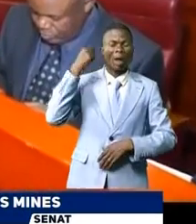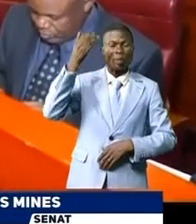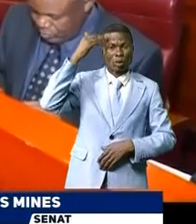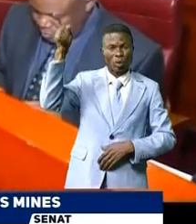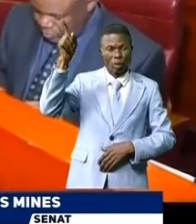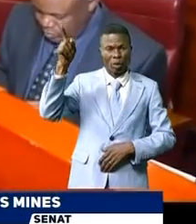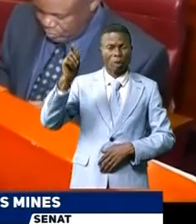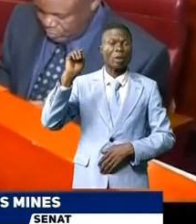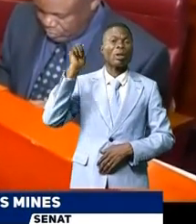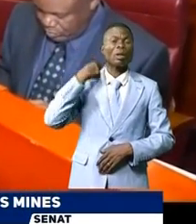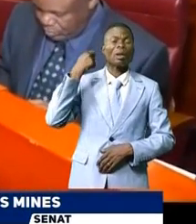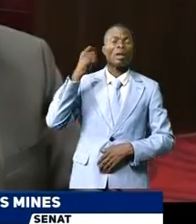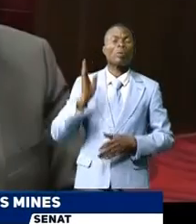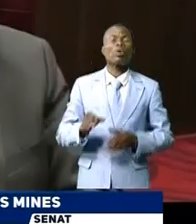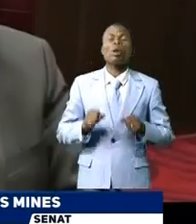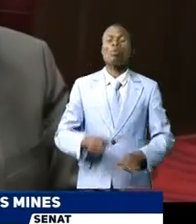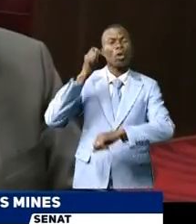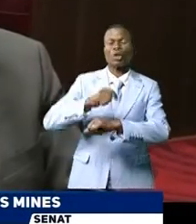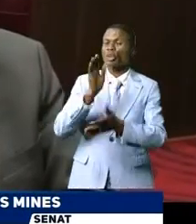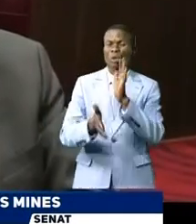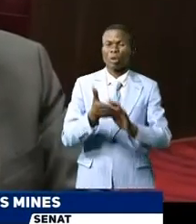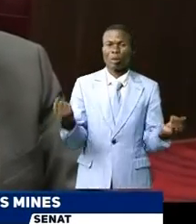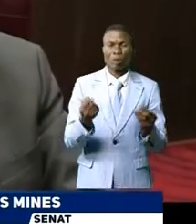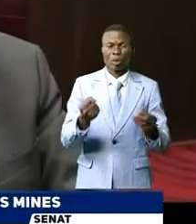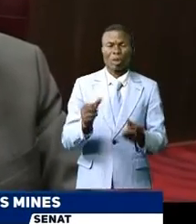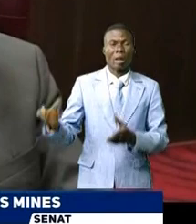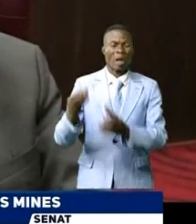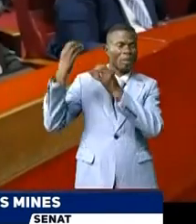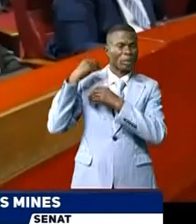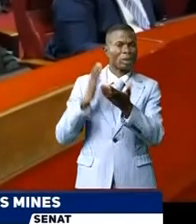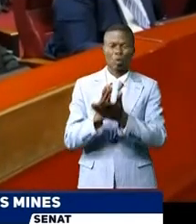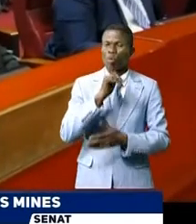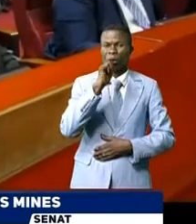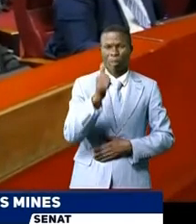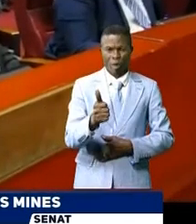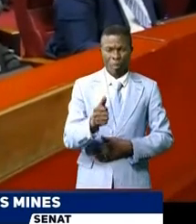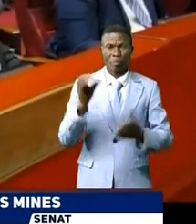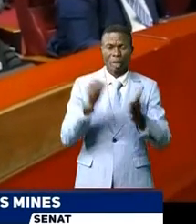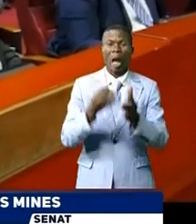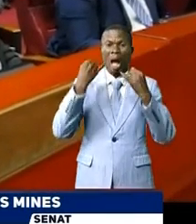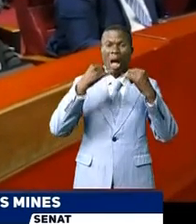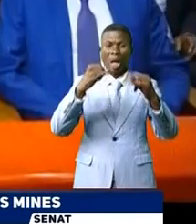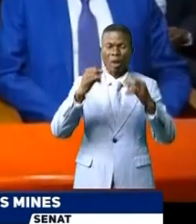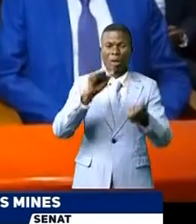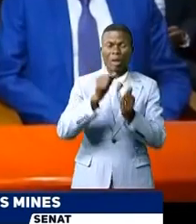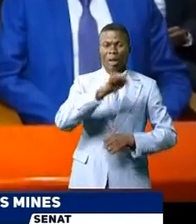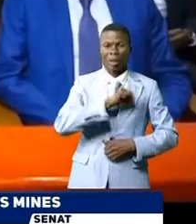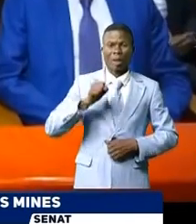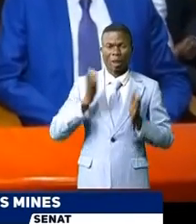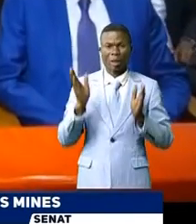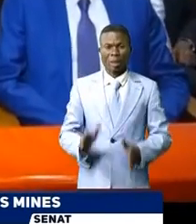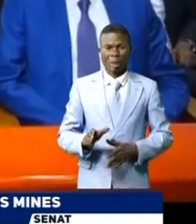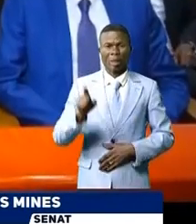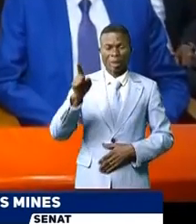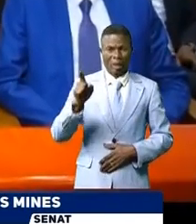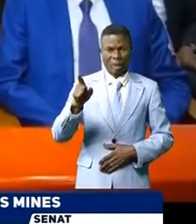les prévenus meurent sans être jugés, faute d'une bonne prise en charge. Une autre motion d'information, c'est celle du sénateur Célestin